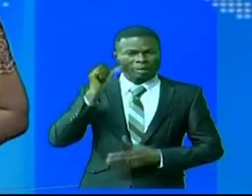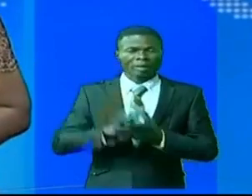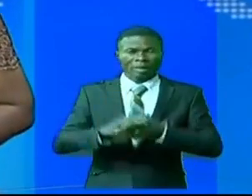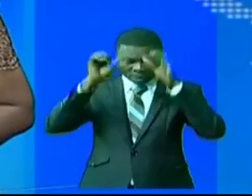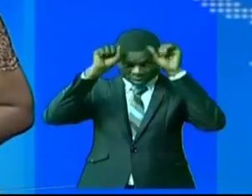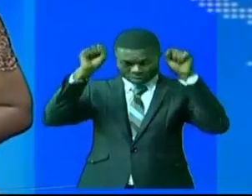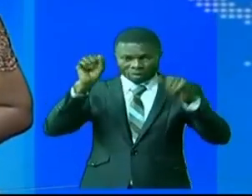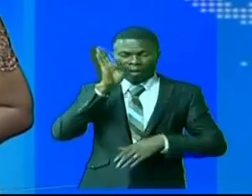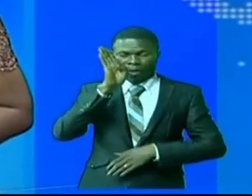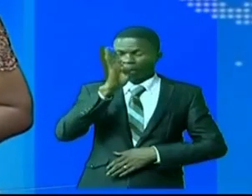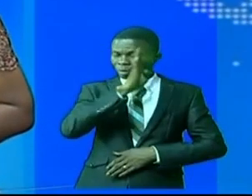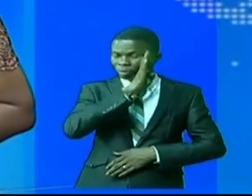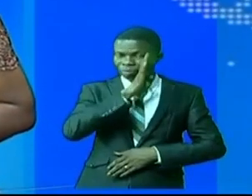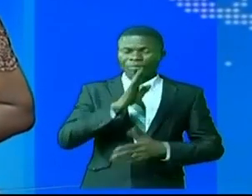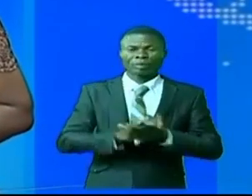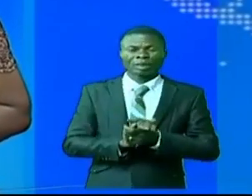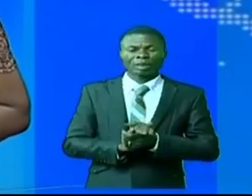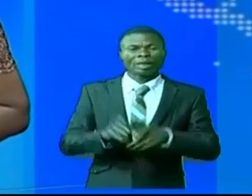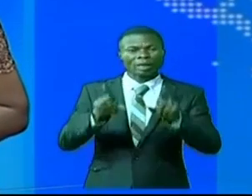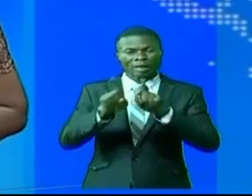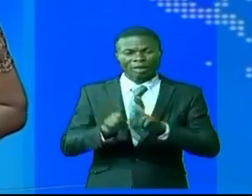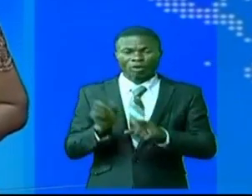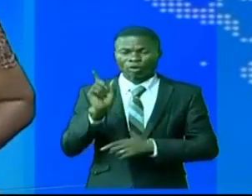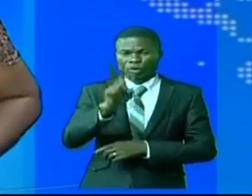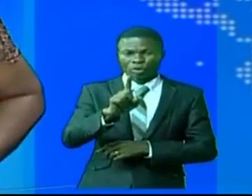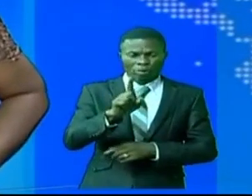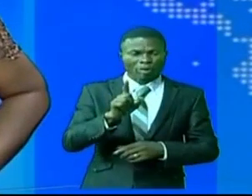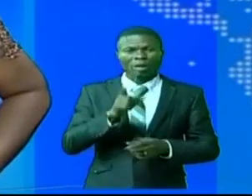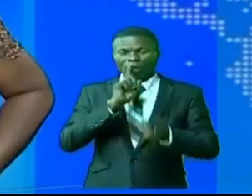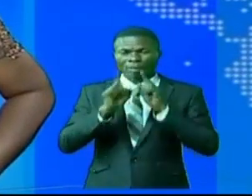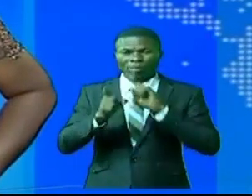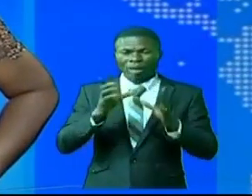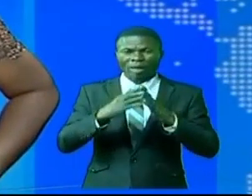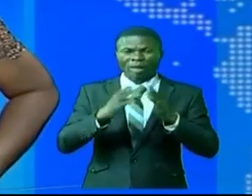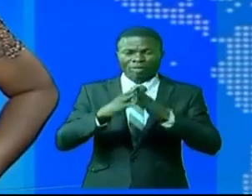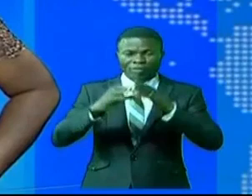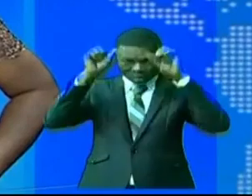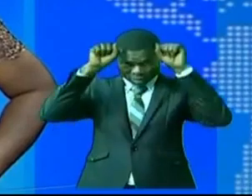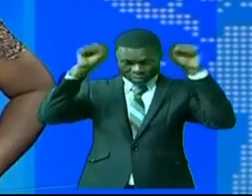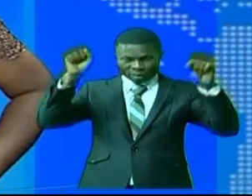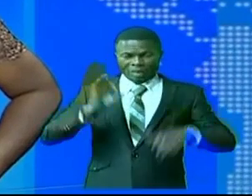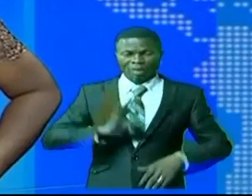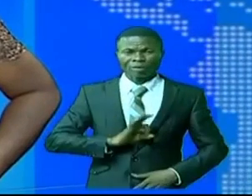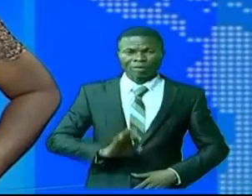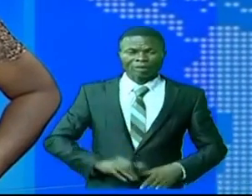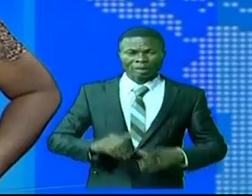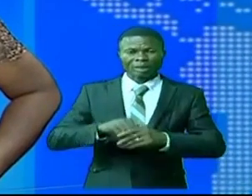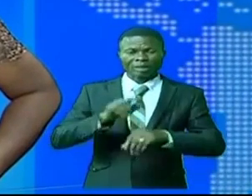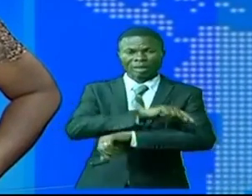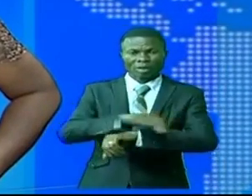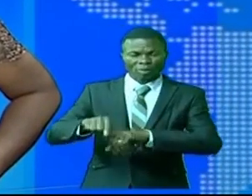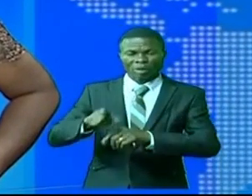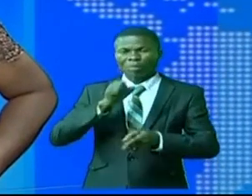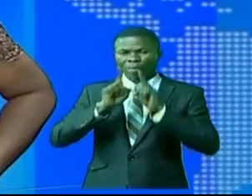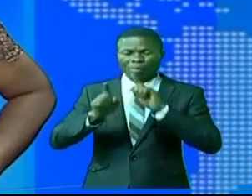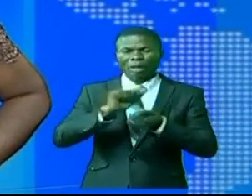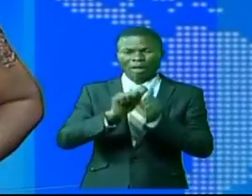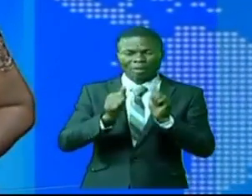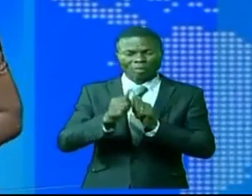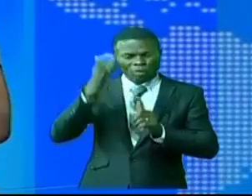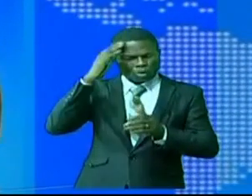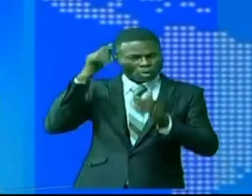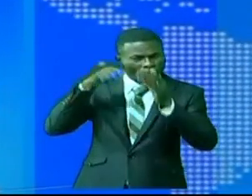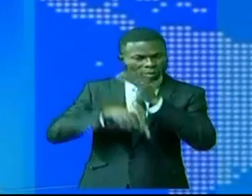Bahati Lukwebo, président de la Chambre haute du Parlement, auprès du chef de l'État, Félix-Antoine Tshisekedi, pour en savoir